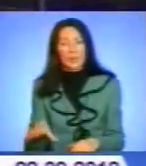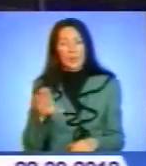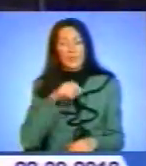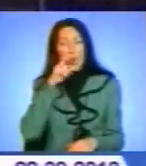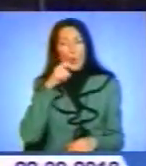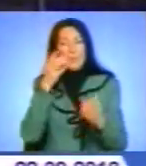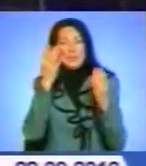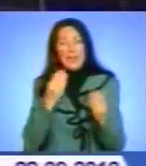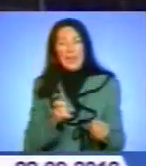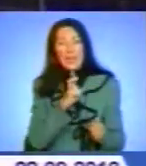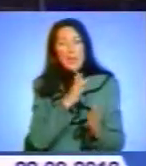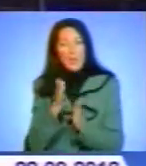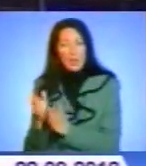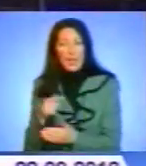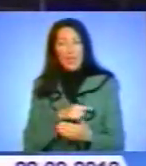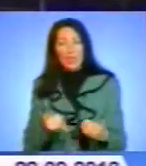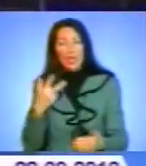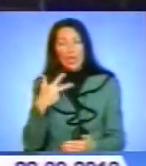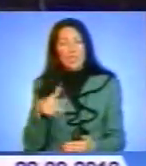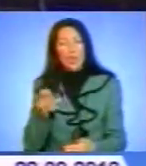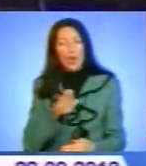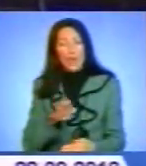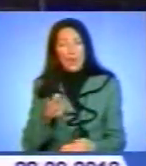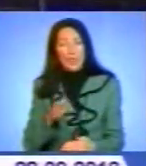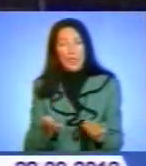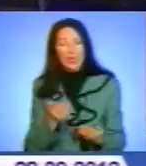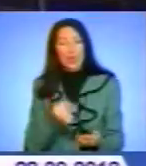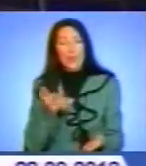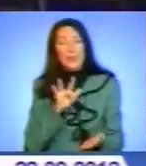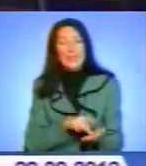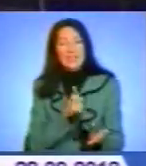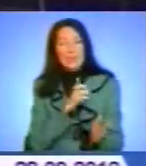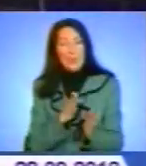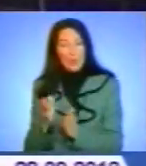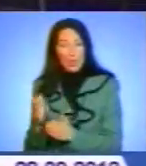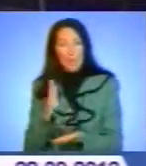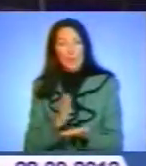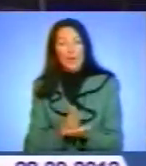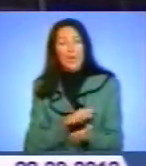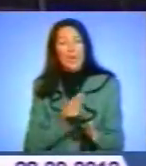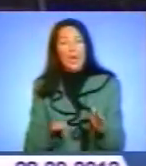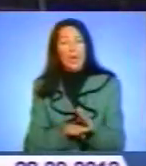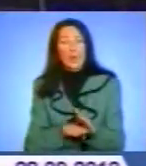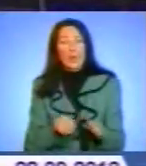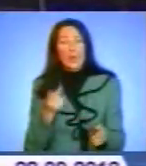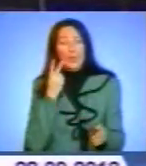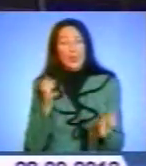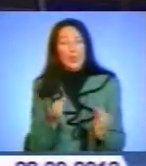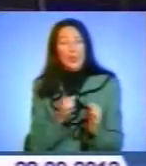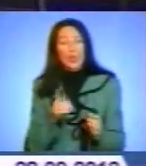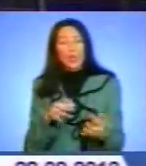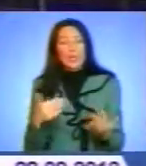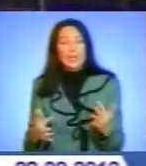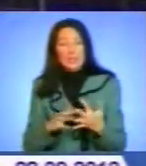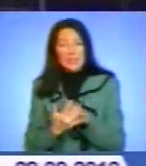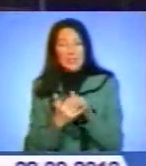Всеукраїнський день бібліотек відзначають 30 вересня. Якщо міські бібліотеки перебувають під постійною опікою, то сільські